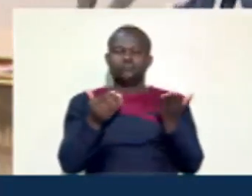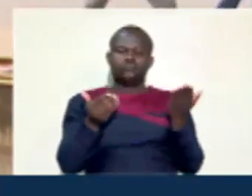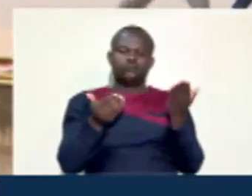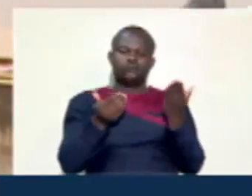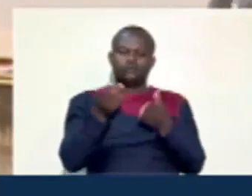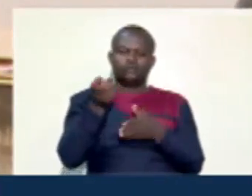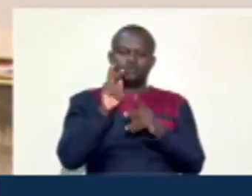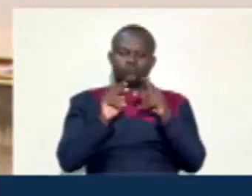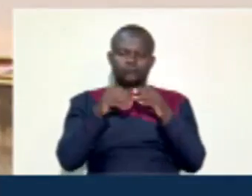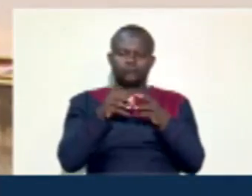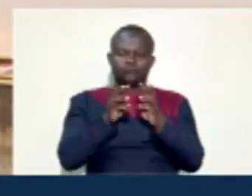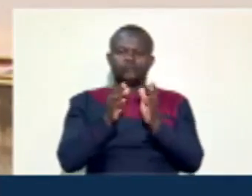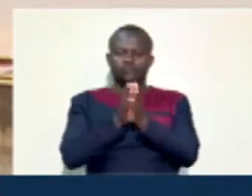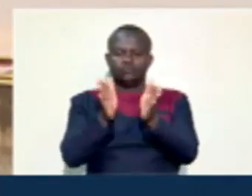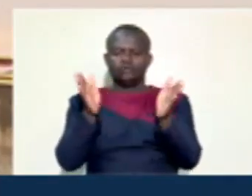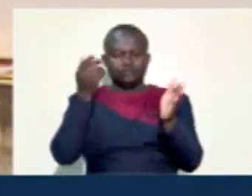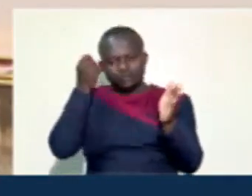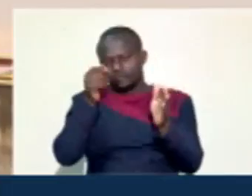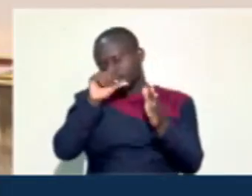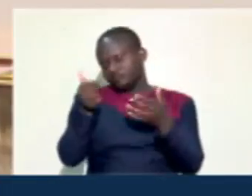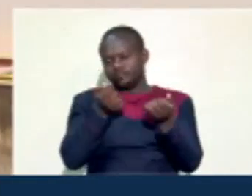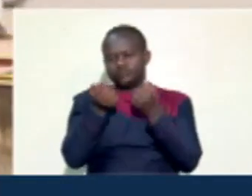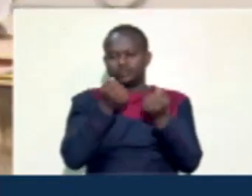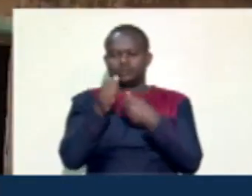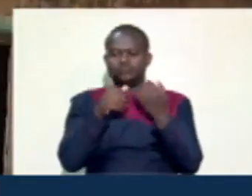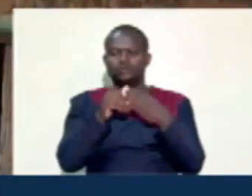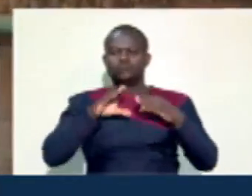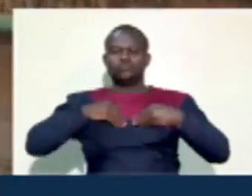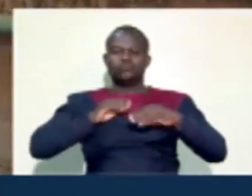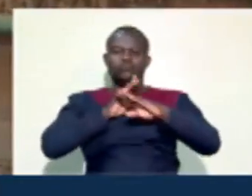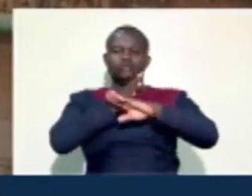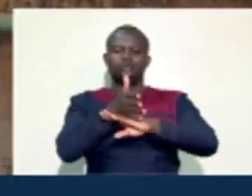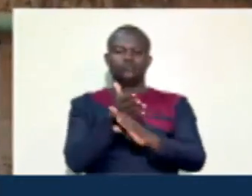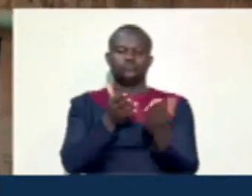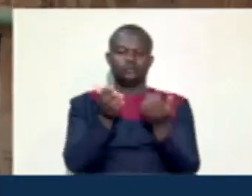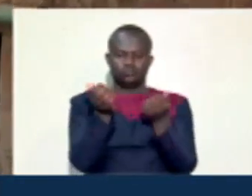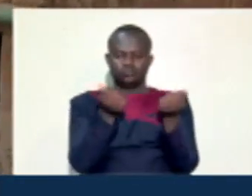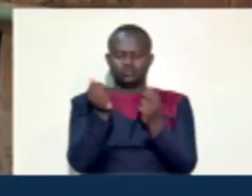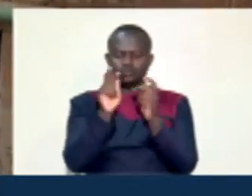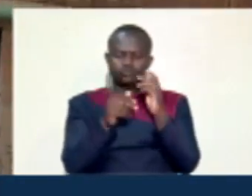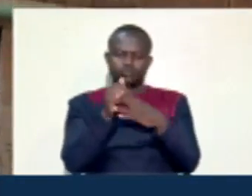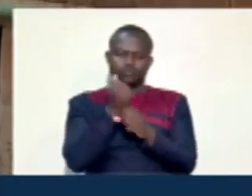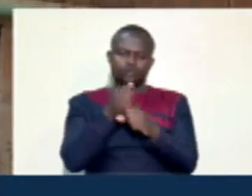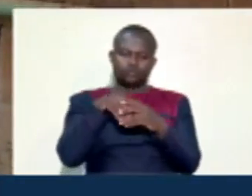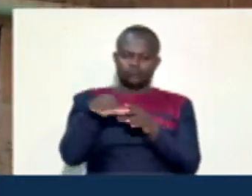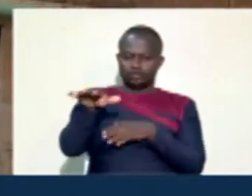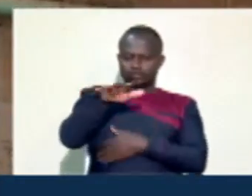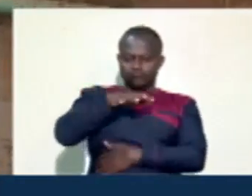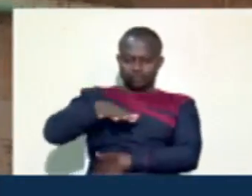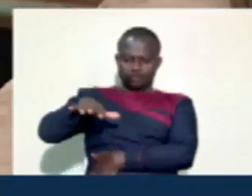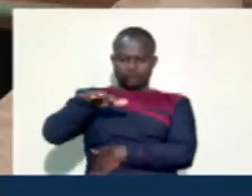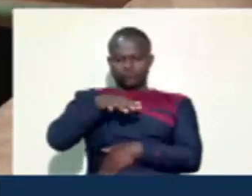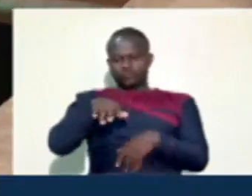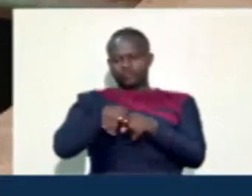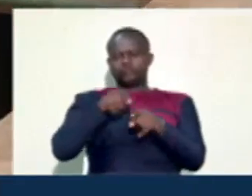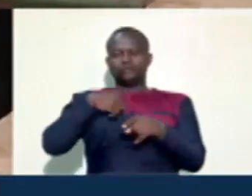zitwara abagenzi mu buryo bwa rusange. Izindi modoka zizaba zemerewe kurenganya Yamaha ni imodoka z'abantu bakorera muri aka gace, nazo